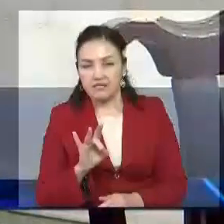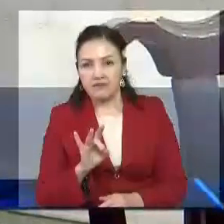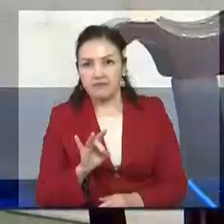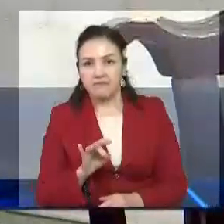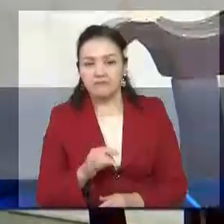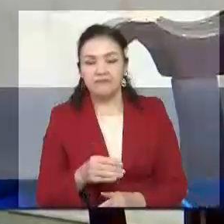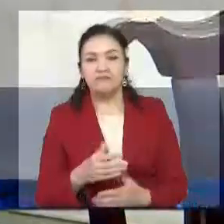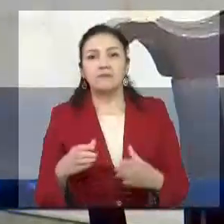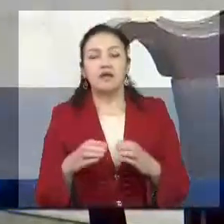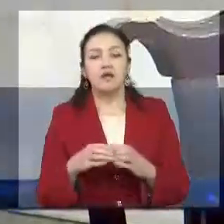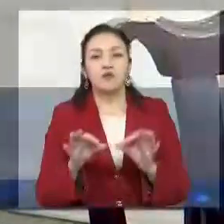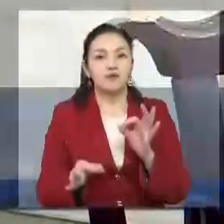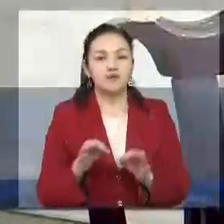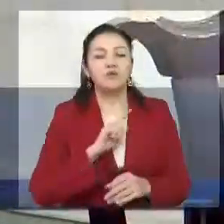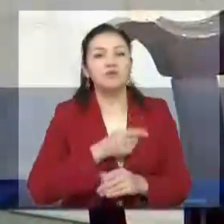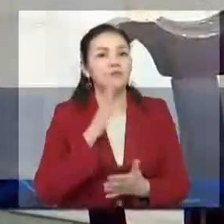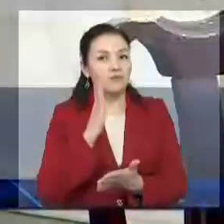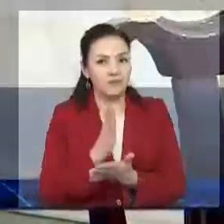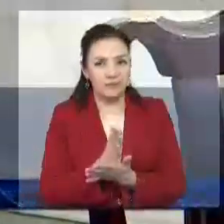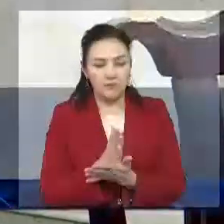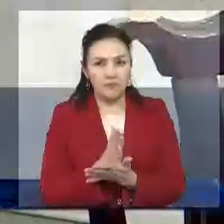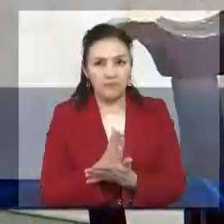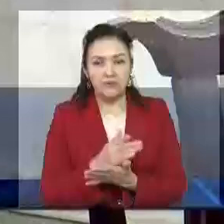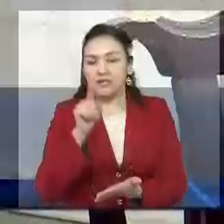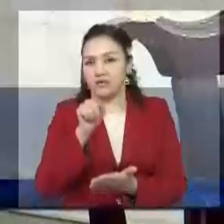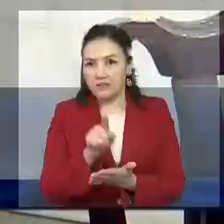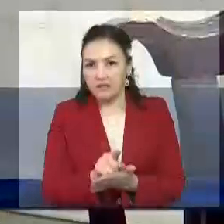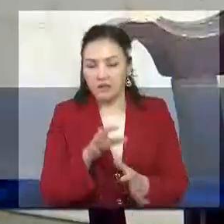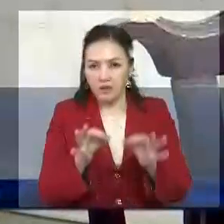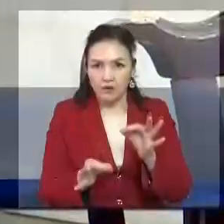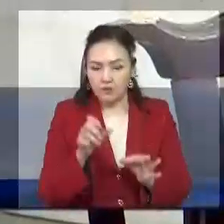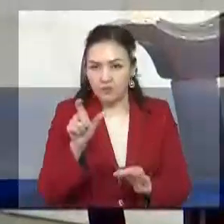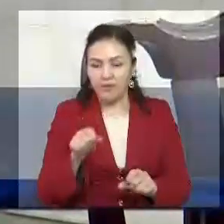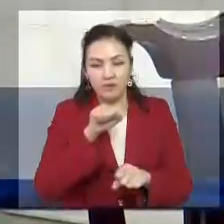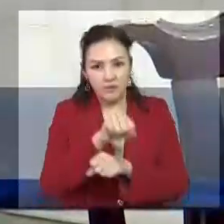медиатордың шарты сотқа күші бар. Міндет түрде судья соны тоқтату керек.